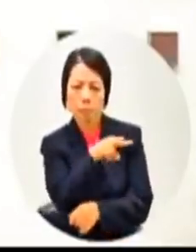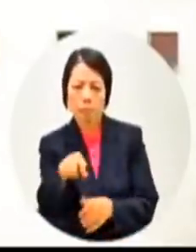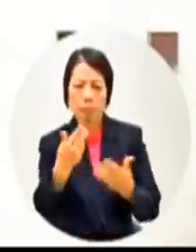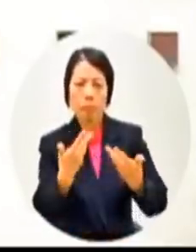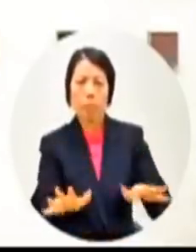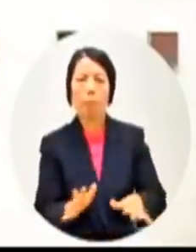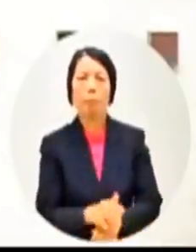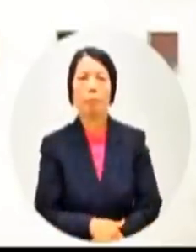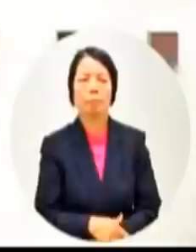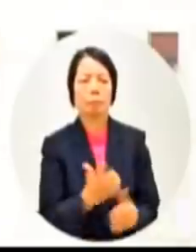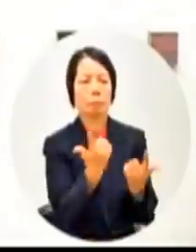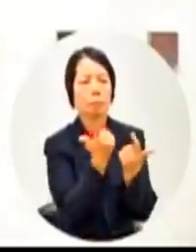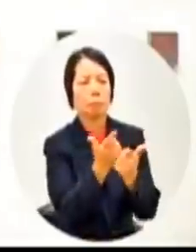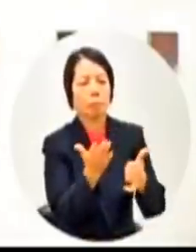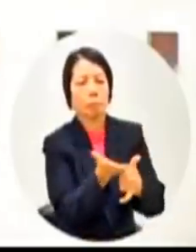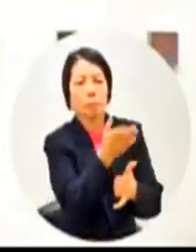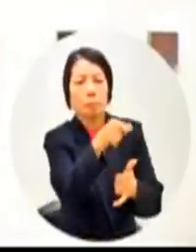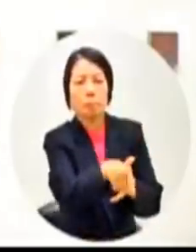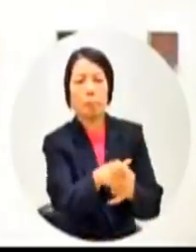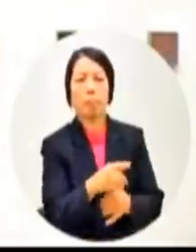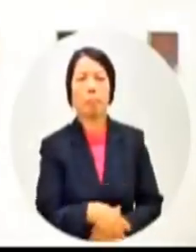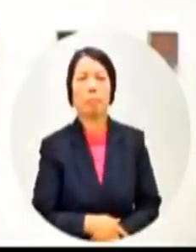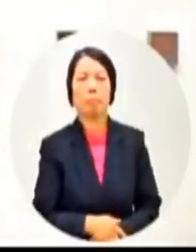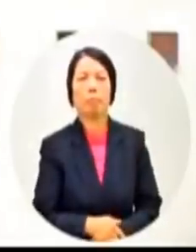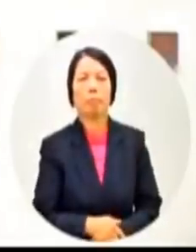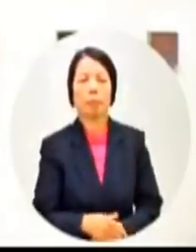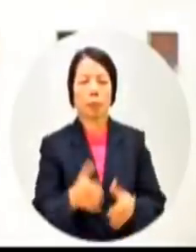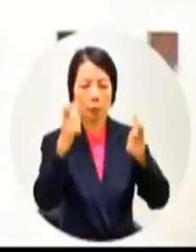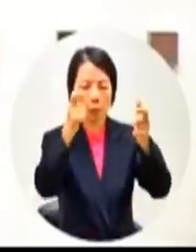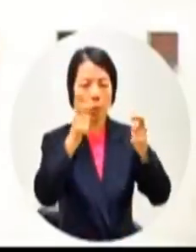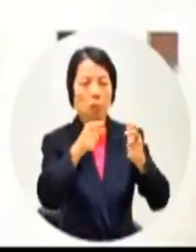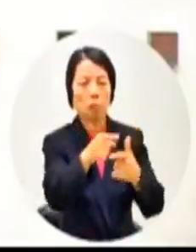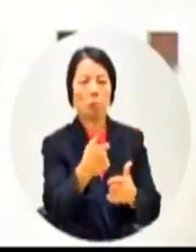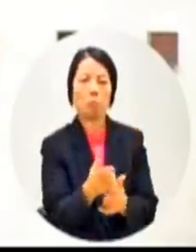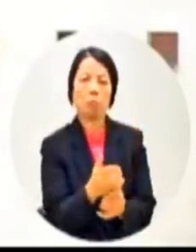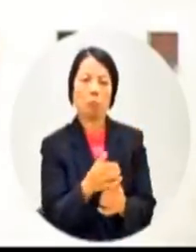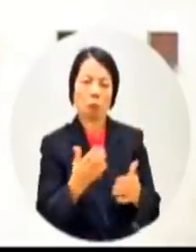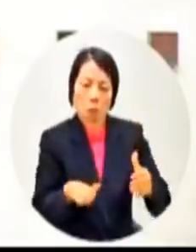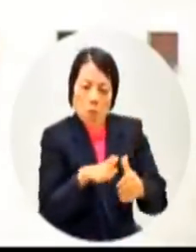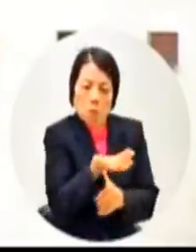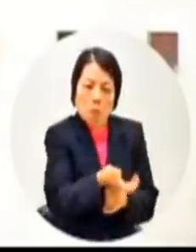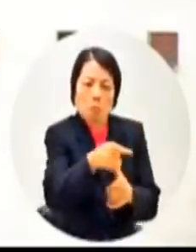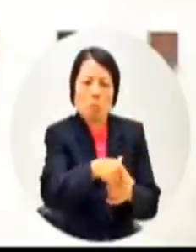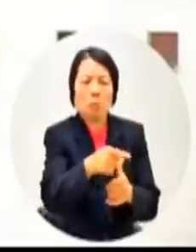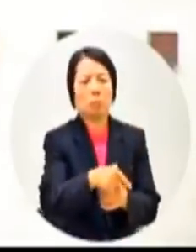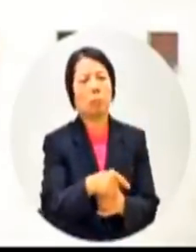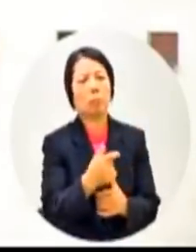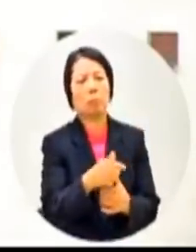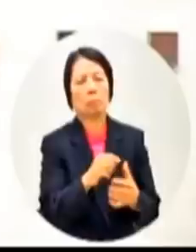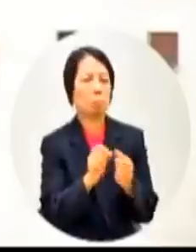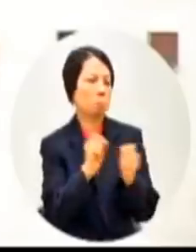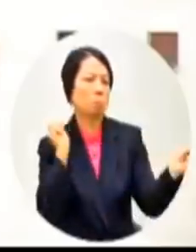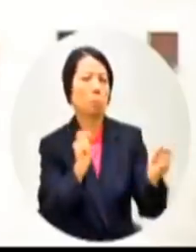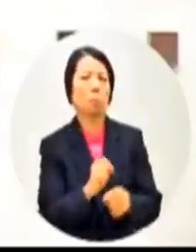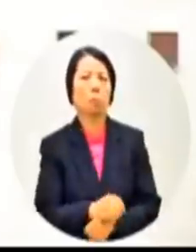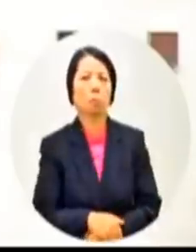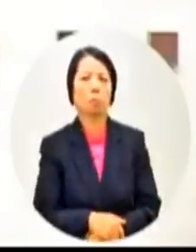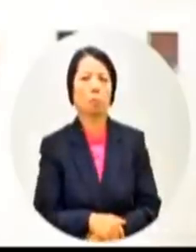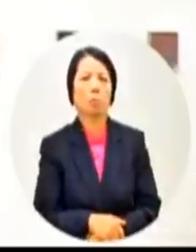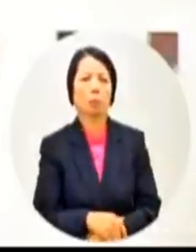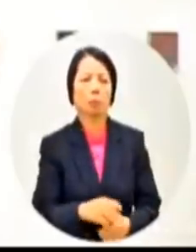高雄子弟已经回不来了。他们在异乡变成他们的家乡，他们已